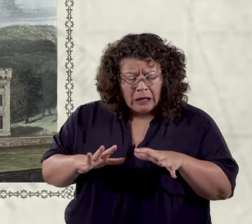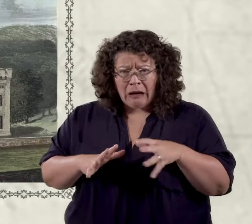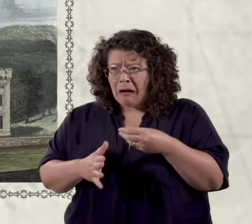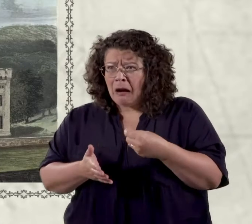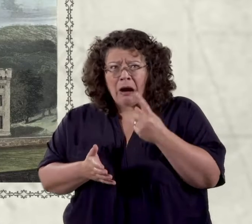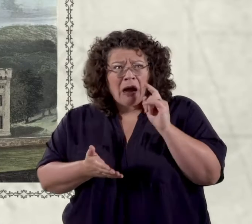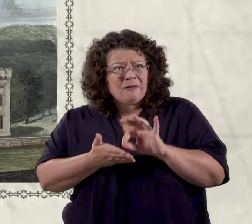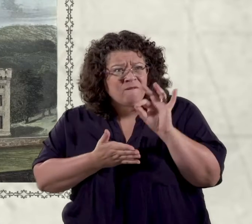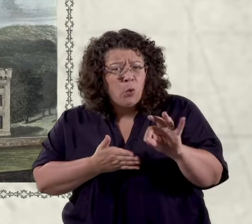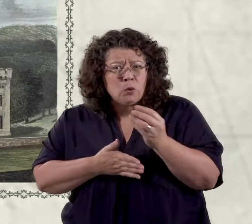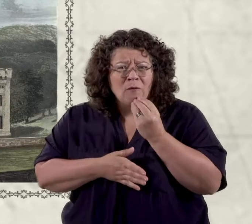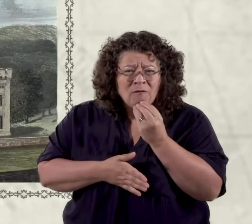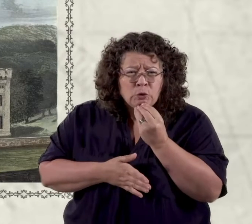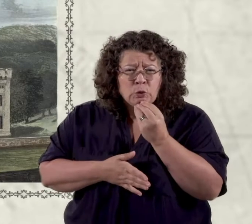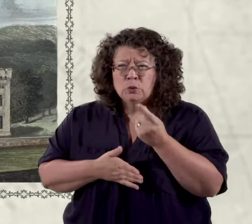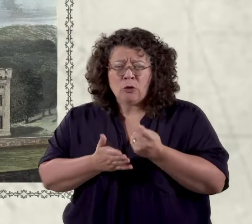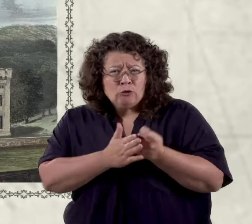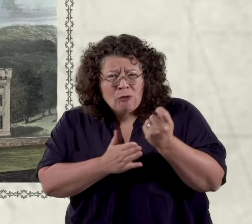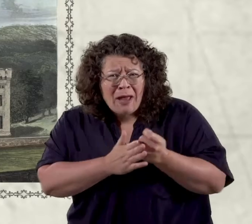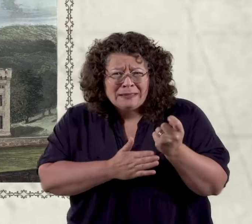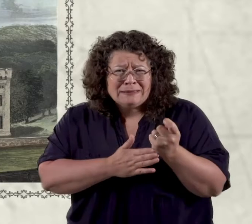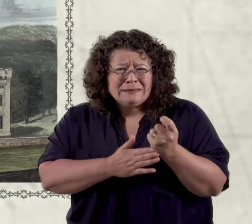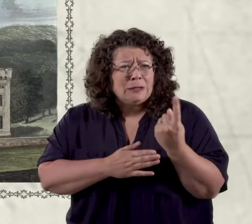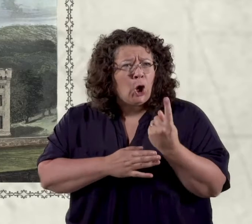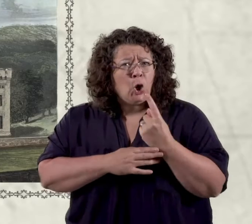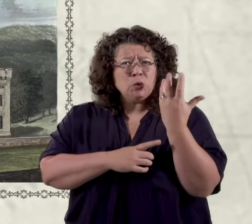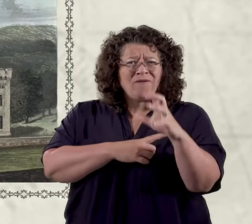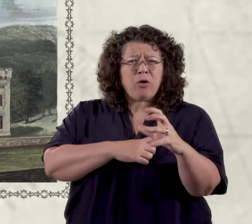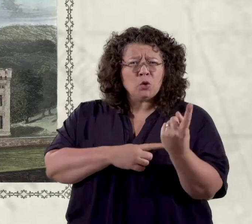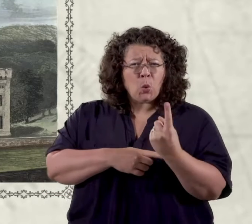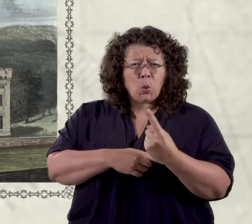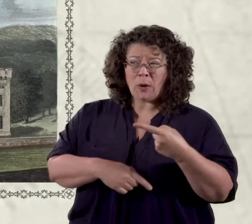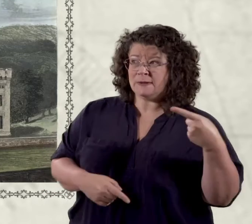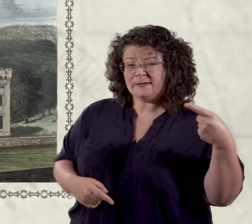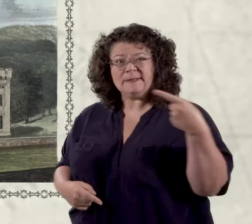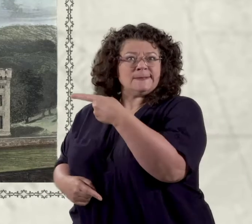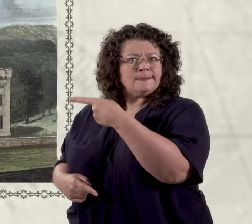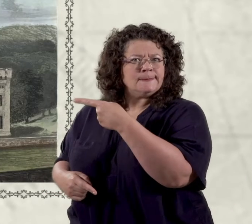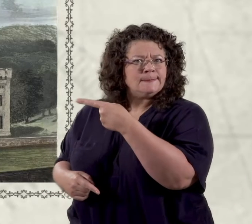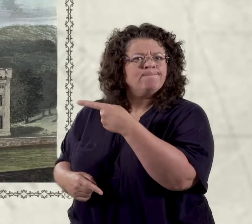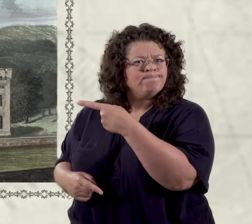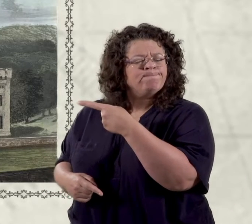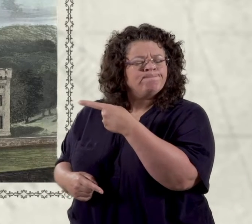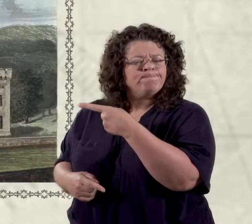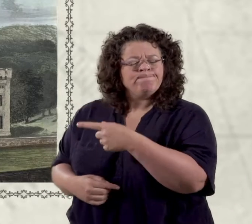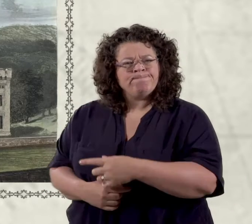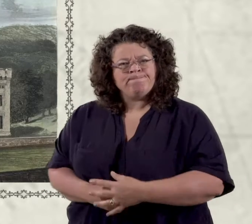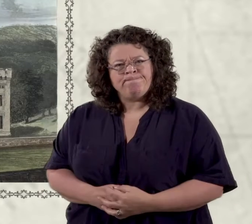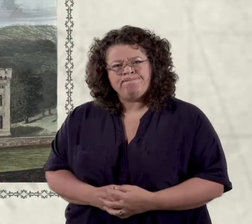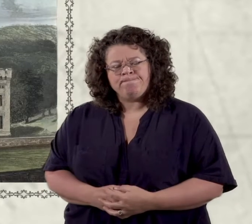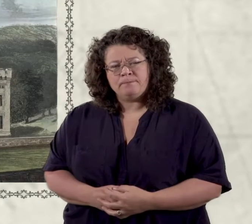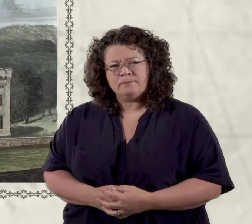ni'n dlawd, yn braidd yn gallu talu am bwyd a rhent. A bai pwy oedd hynny? Bai William